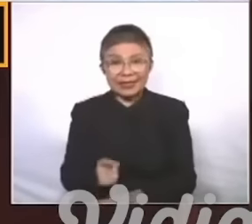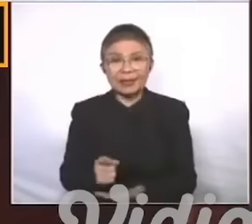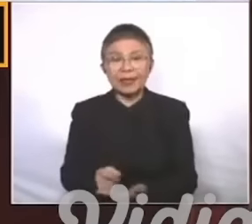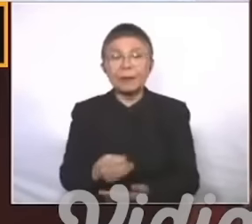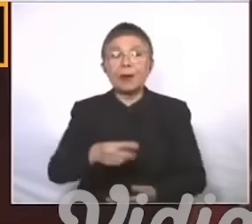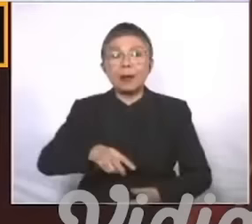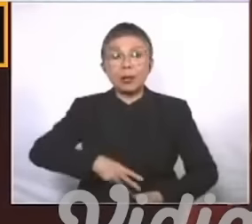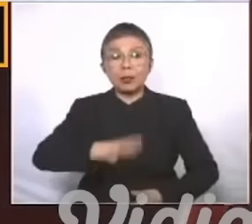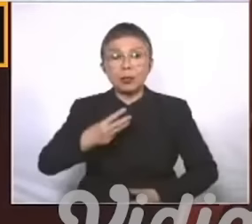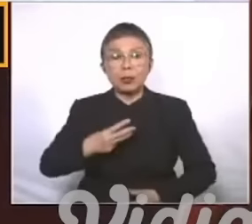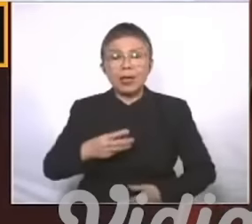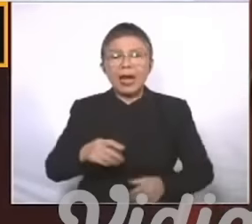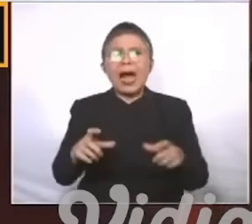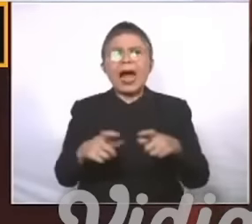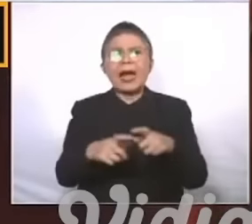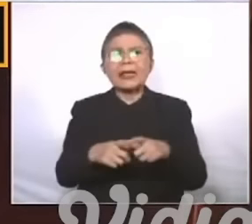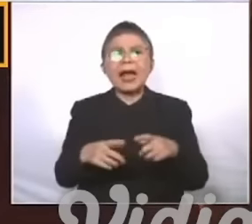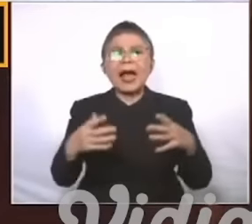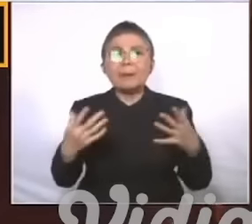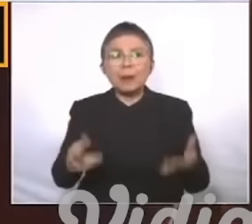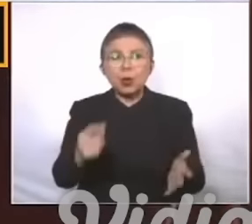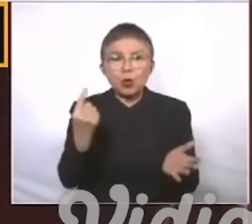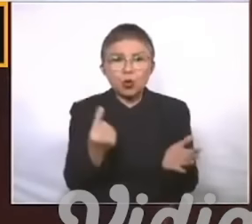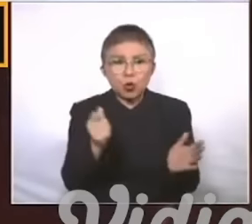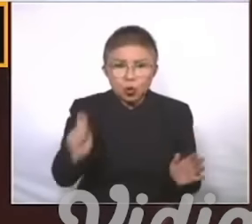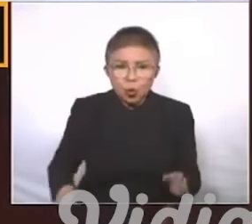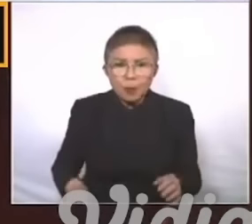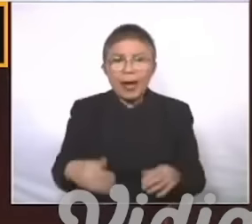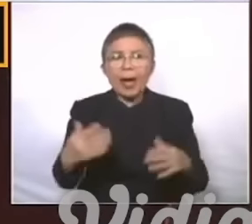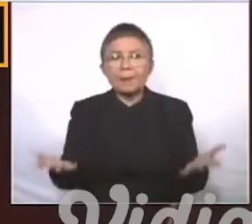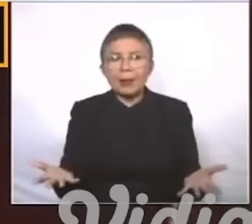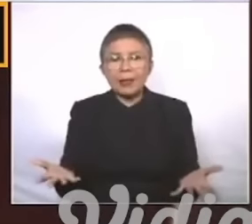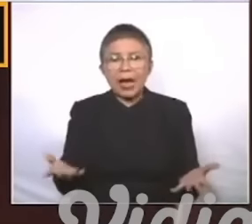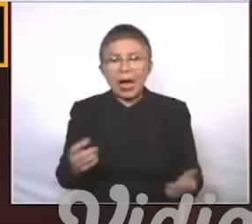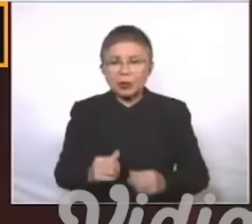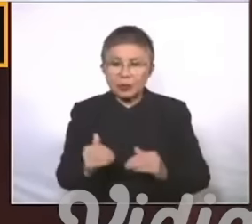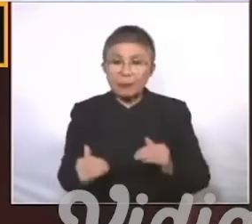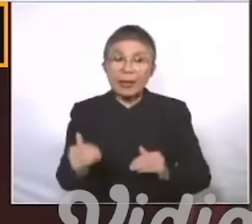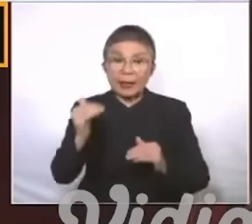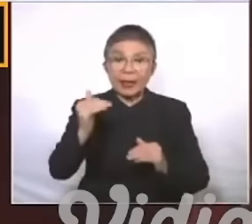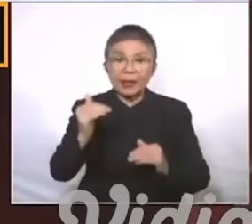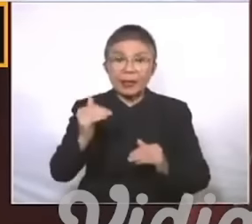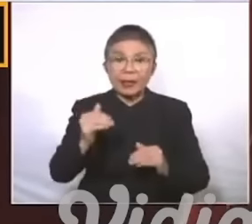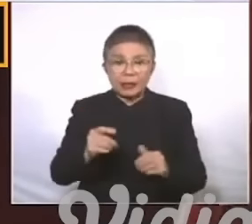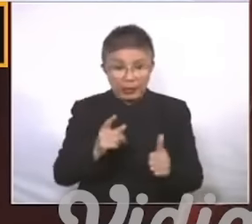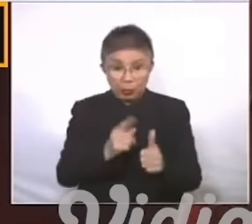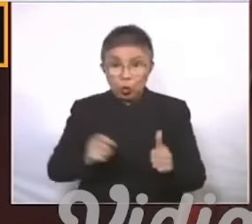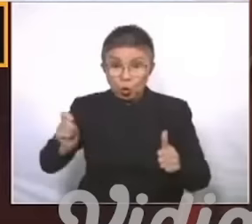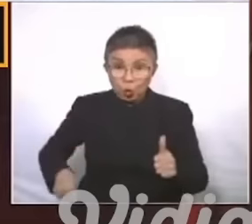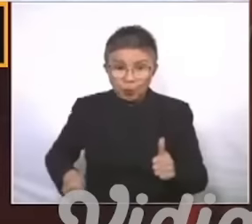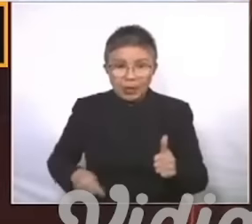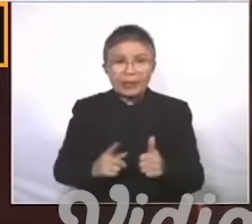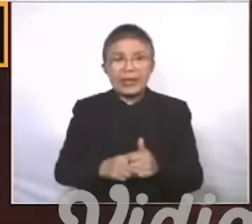adalah instrumen hukum harus dipakai secara optimal, diikuti dengan